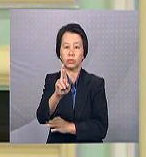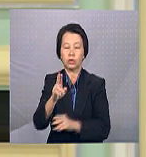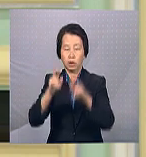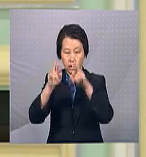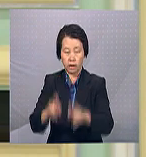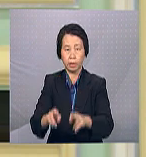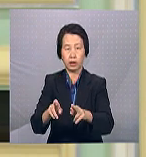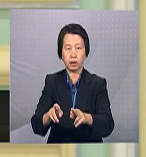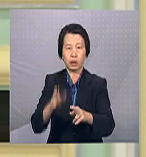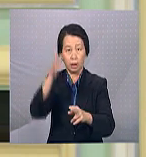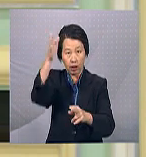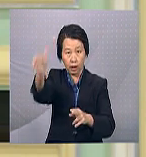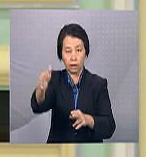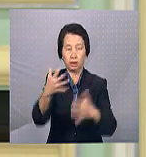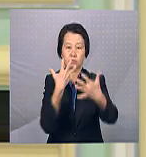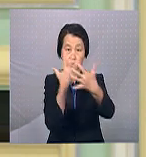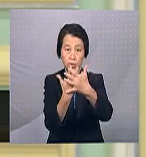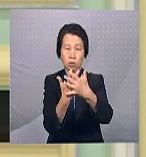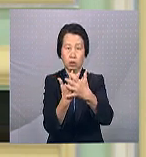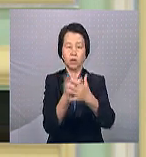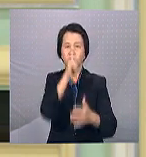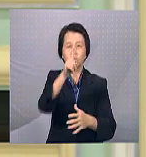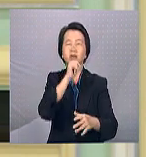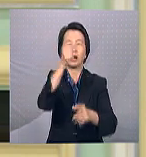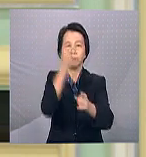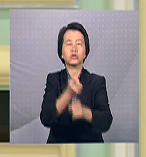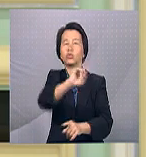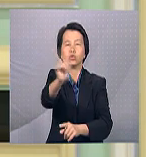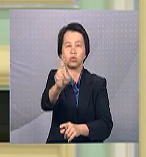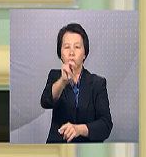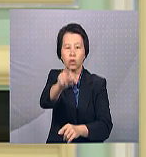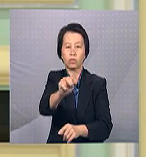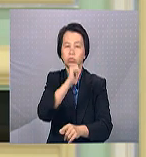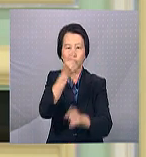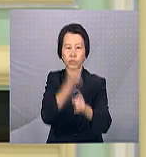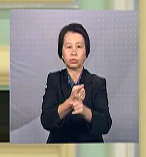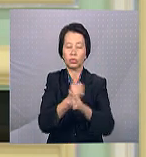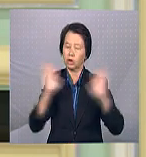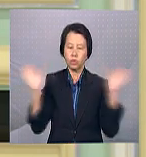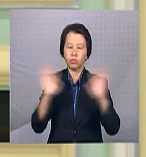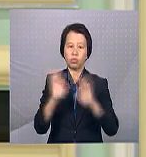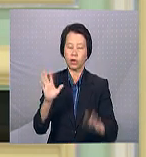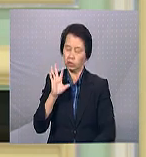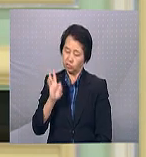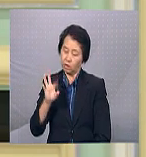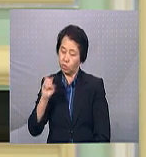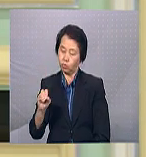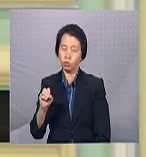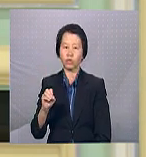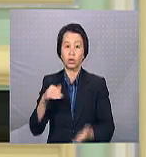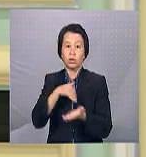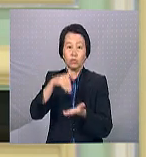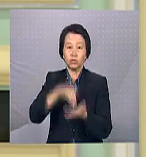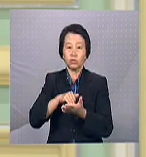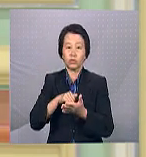rakyat kita yang akan dikuarantin. Sebenarnya tak betul. Ya, bukan 90